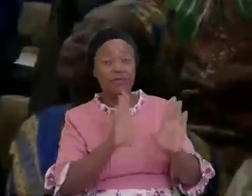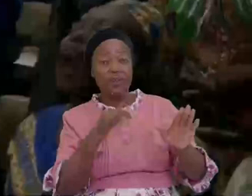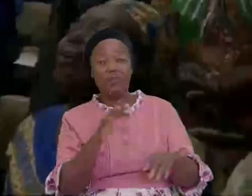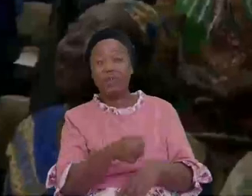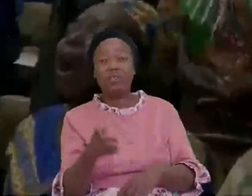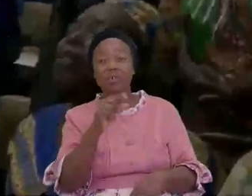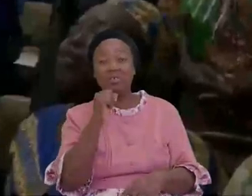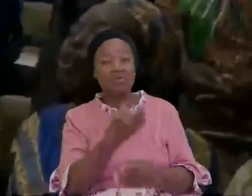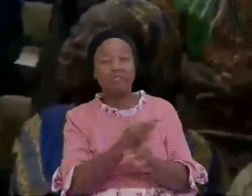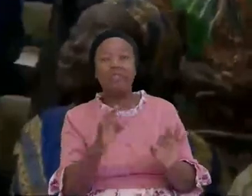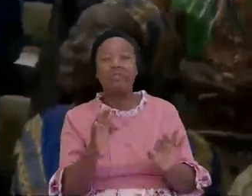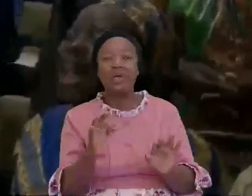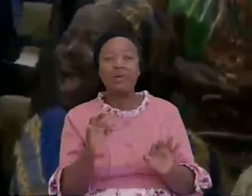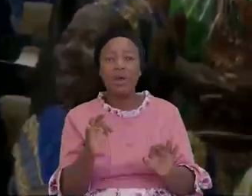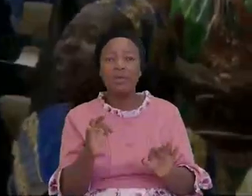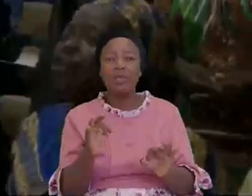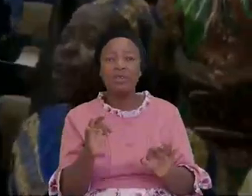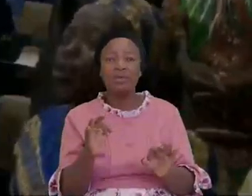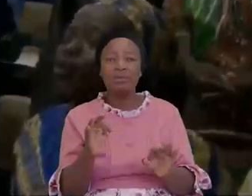Si tu as peur de quelque chose, tu n'es pas libre.